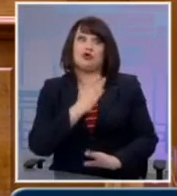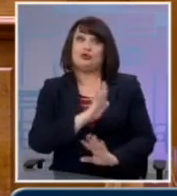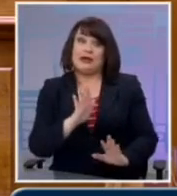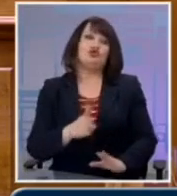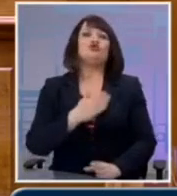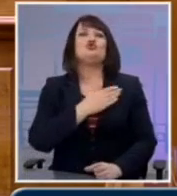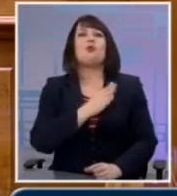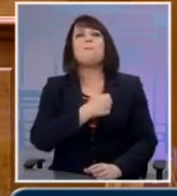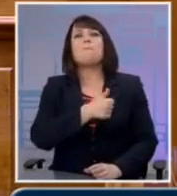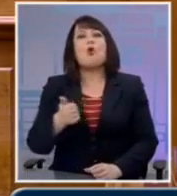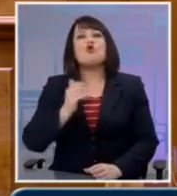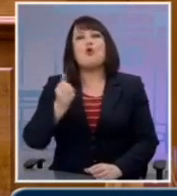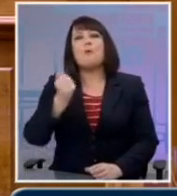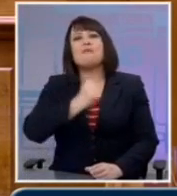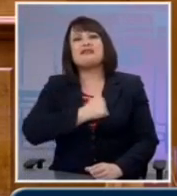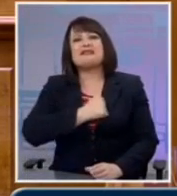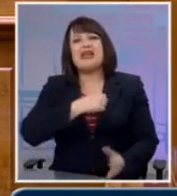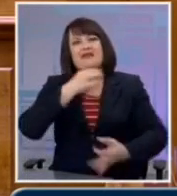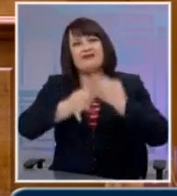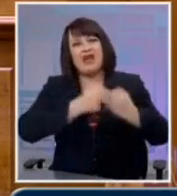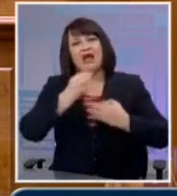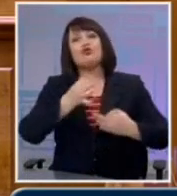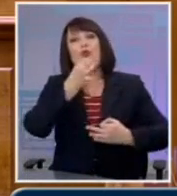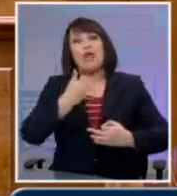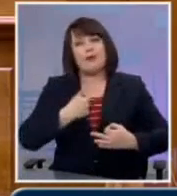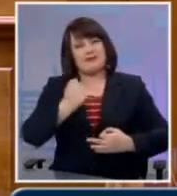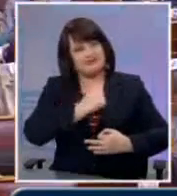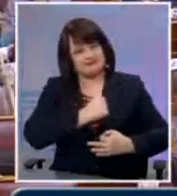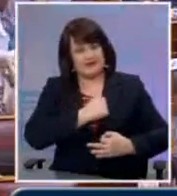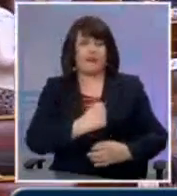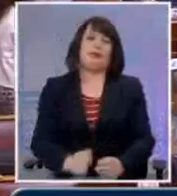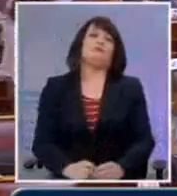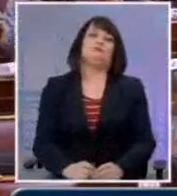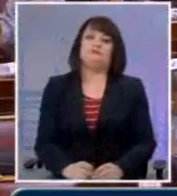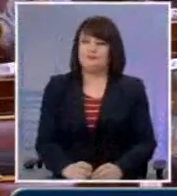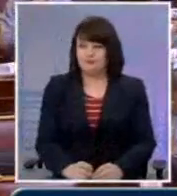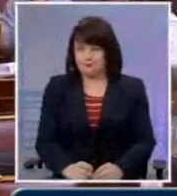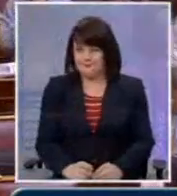αφήγημα στη χώρα είναι το αφήγημα της κυβέρνησης. Ευχαριστούμε πολύ, κύριε Υπουργέ.